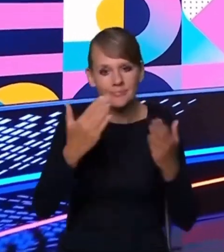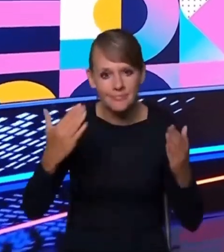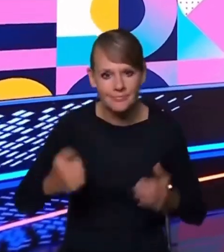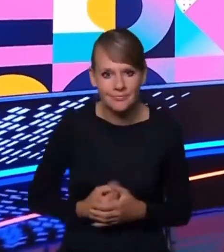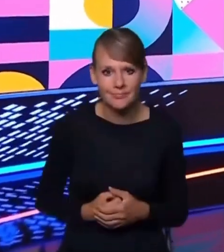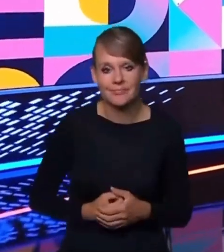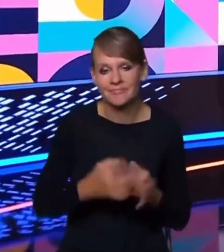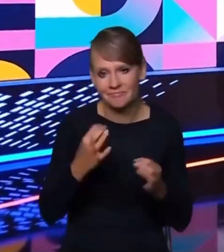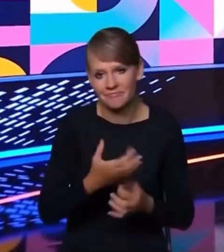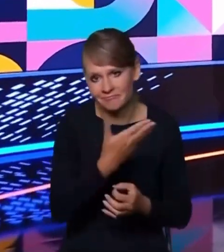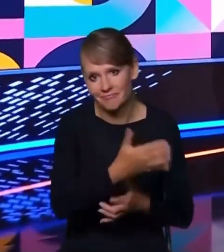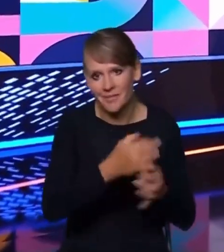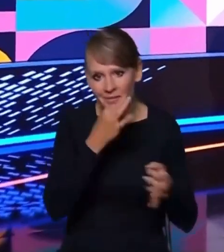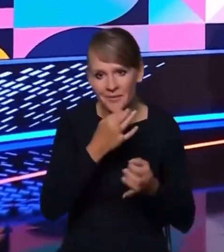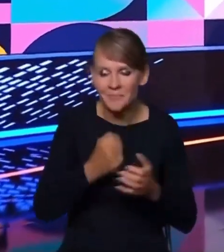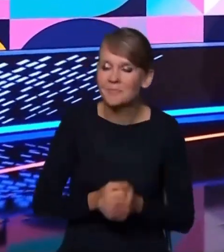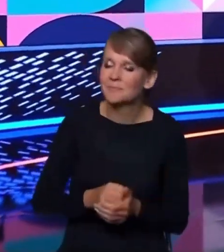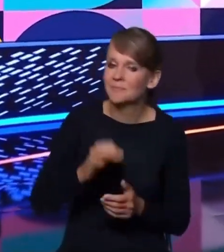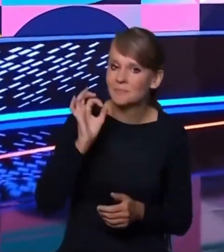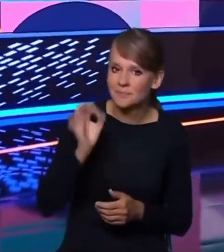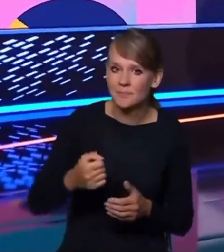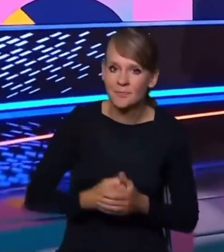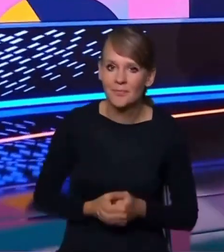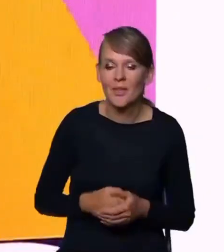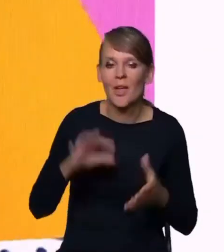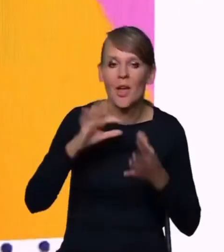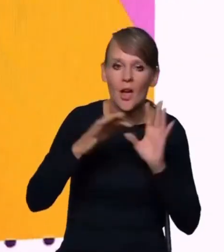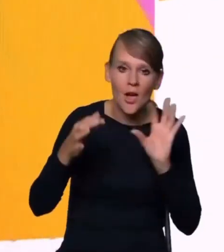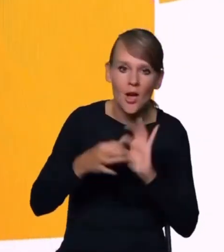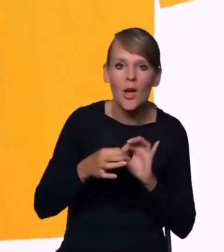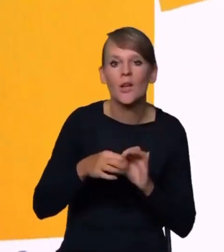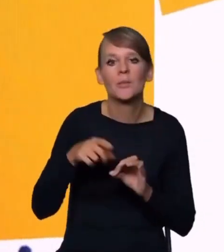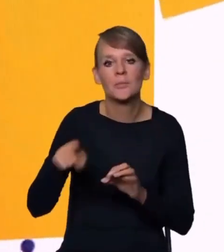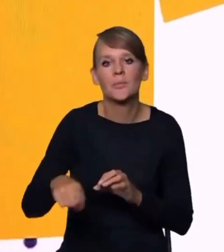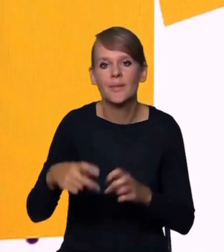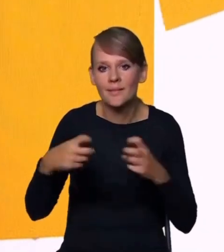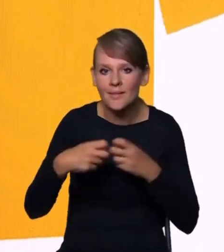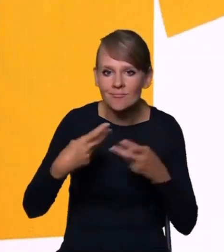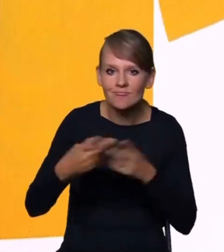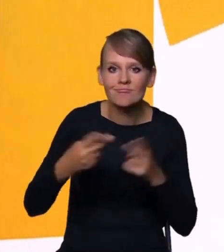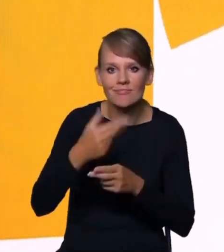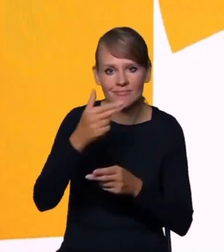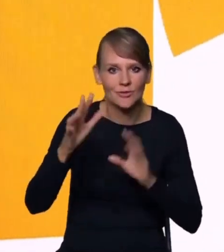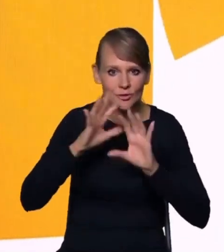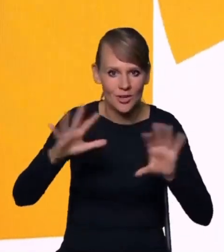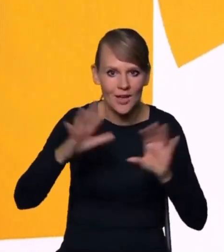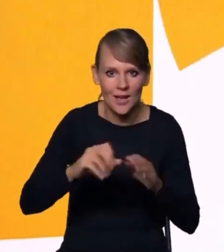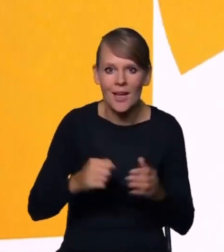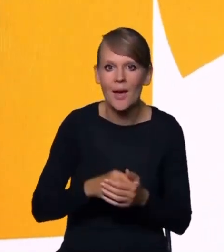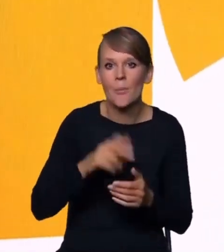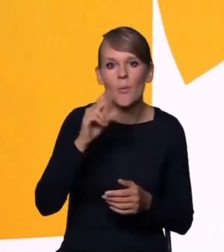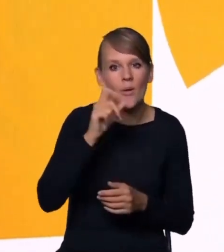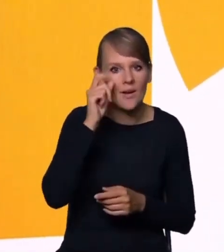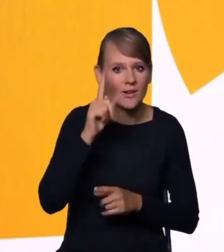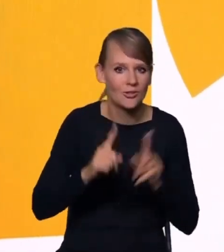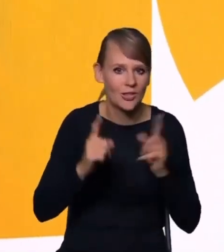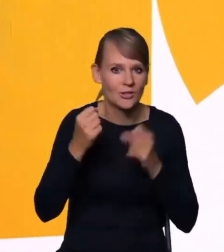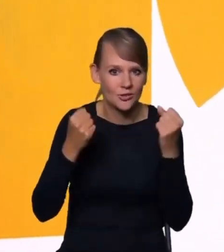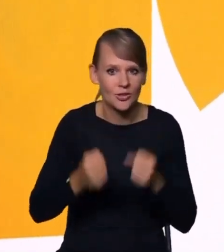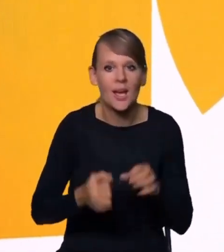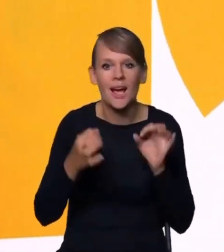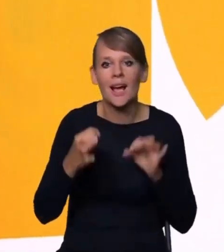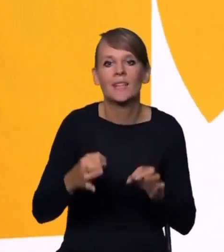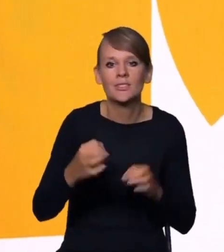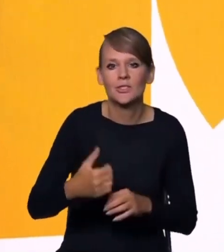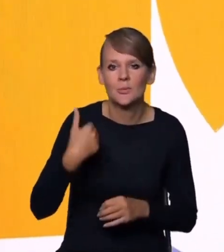Wiesz co, oddaję ci głos. Dobrze. W olimpijskiej sieci nie mogło dzisiaj zabraknąć siatkówki. Te poniedziałkowe poranki bywają czasami trudne, ale dzisiejszy był